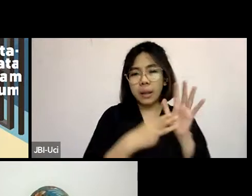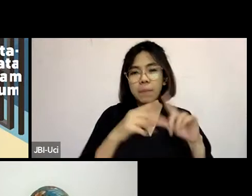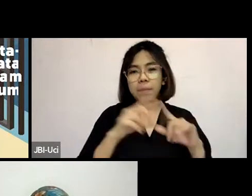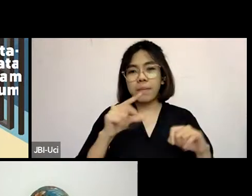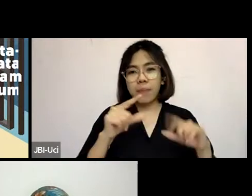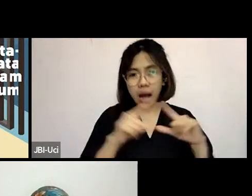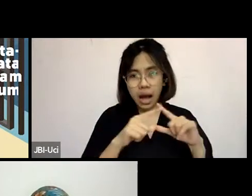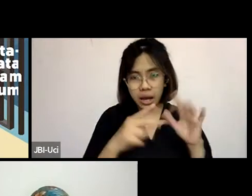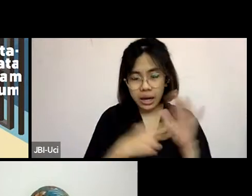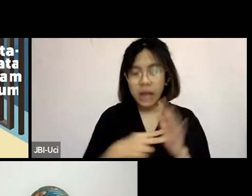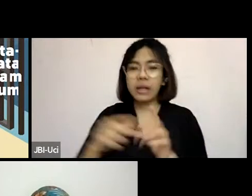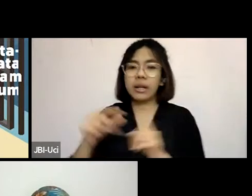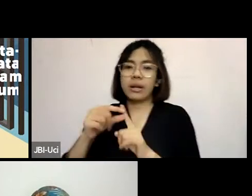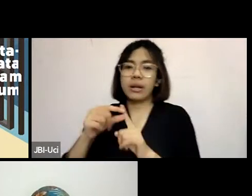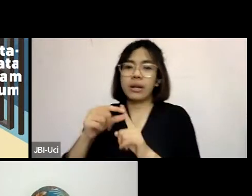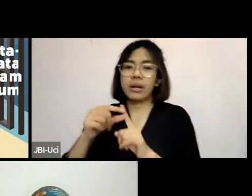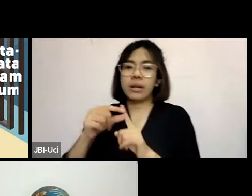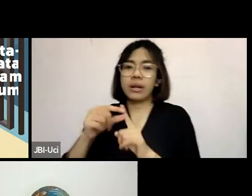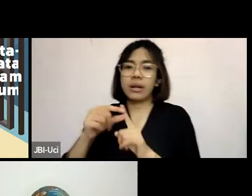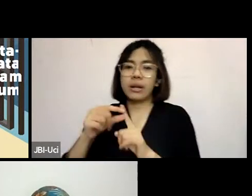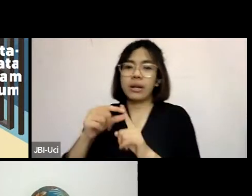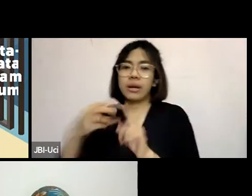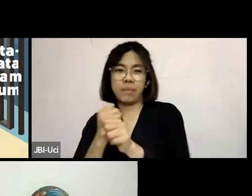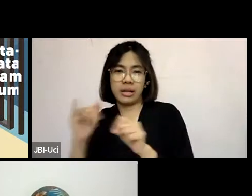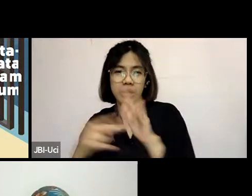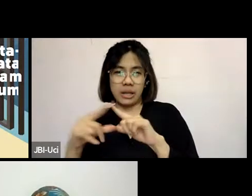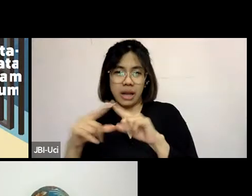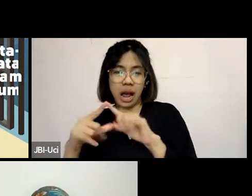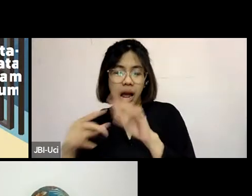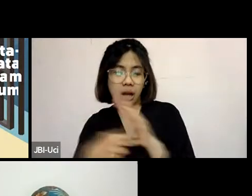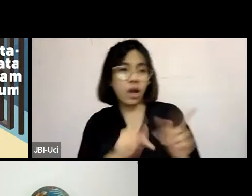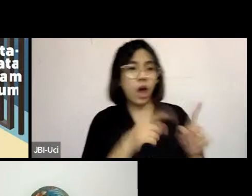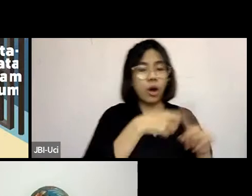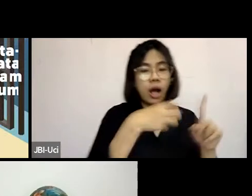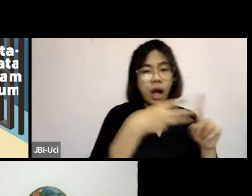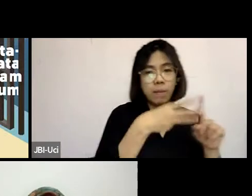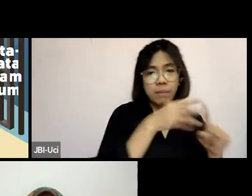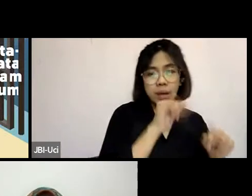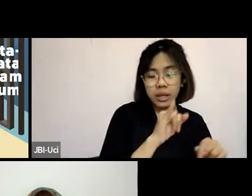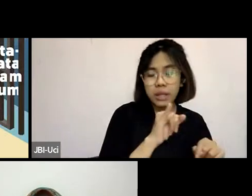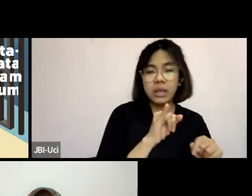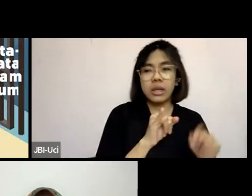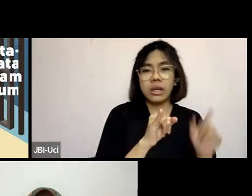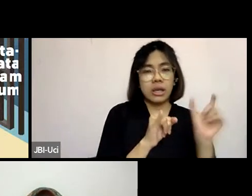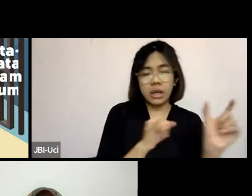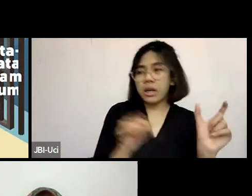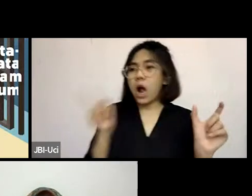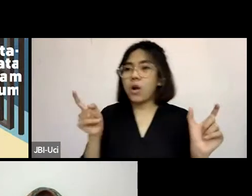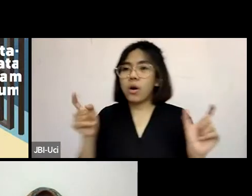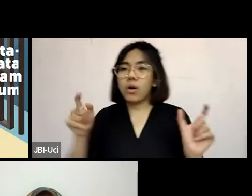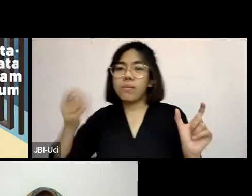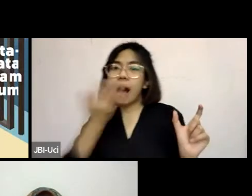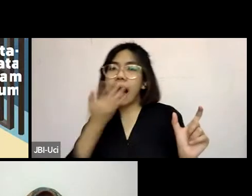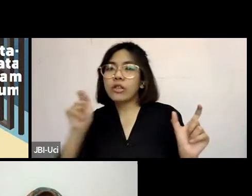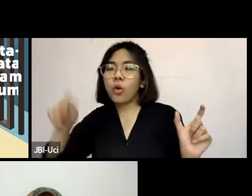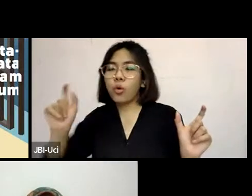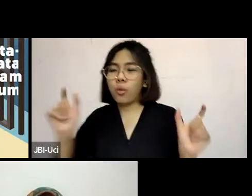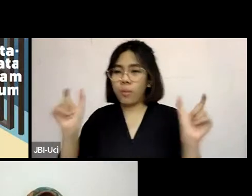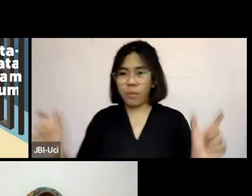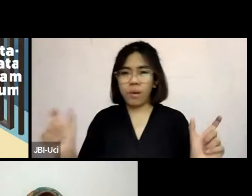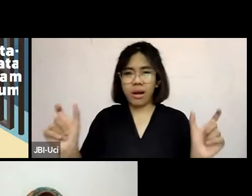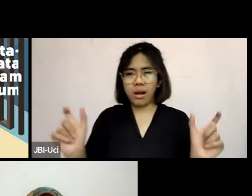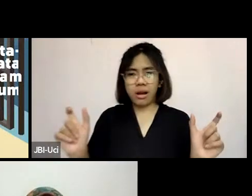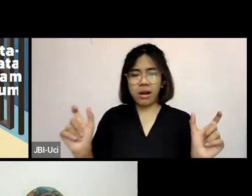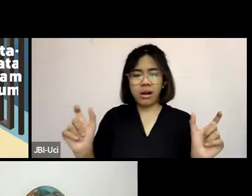misalnya saya sebagai orang basah begitu diminta bersaksi di pengadilan saya harus patuh harus setiap pada ilmu